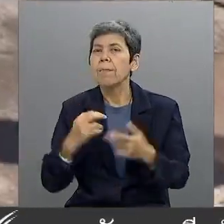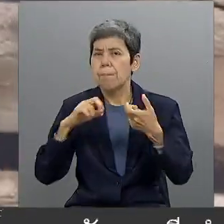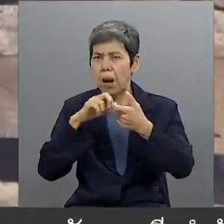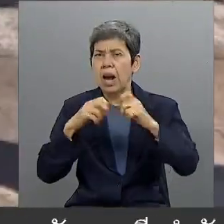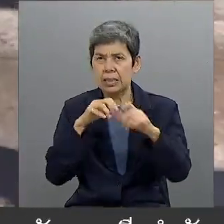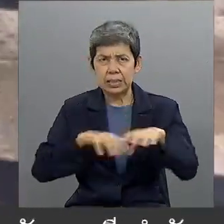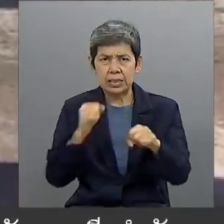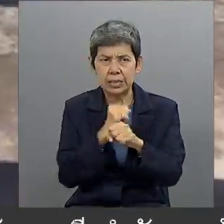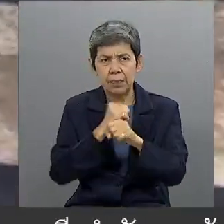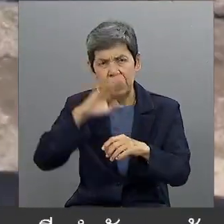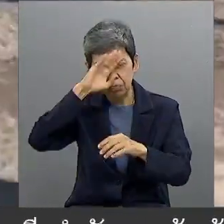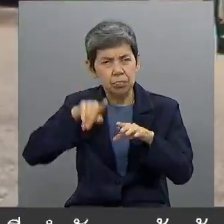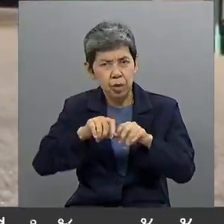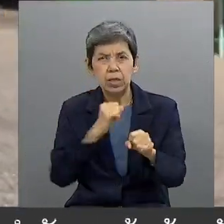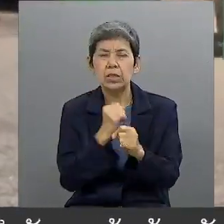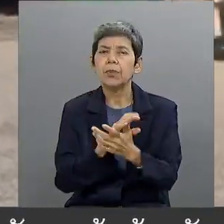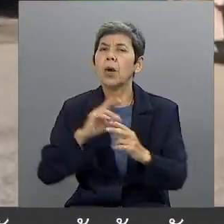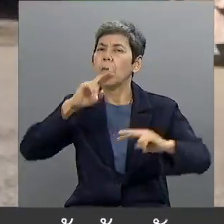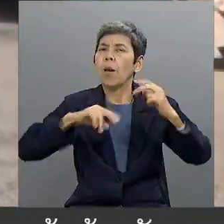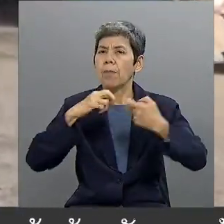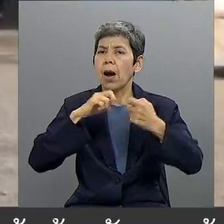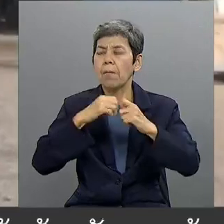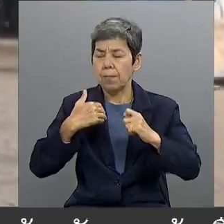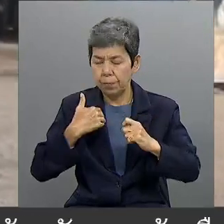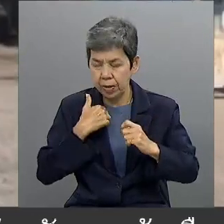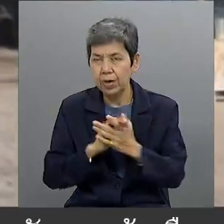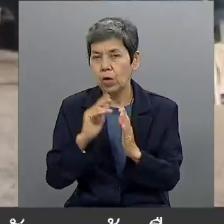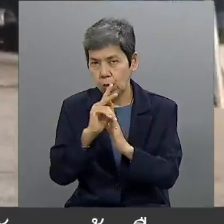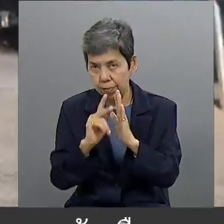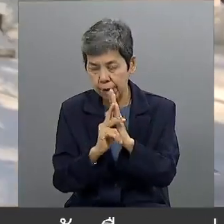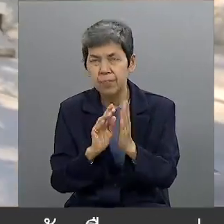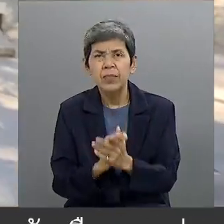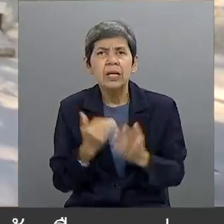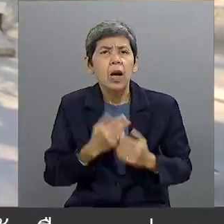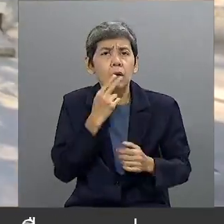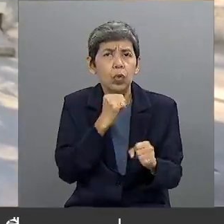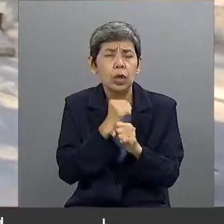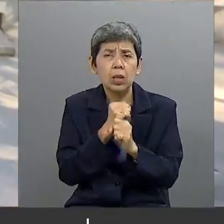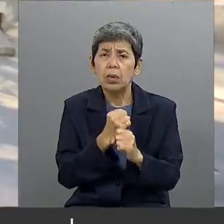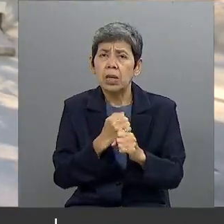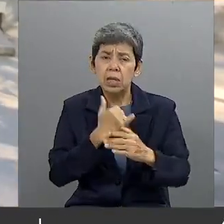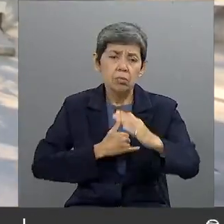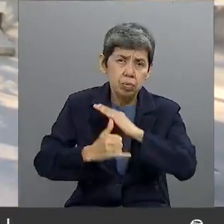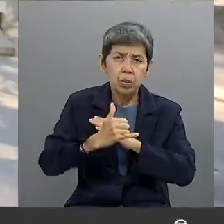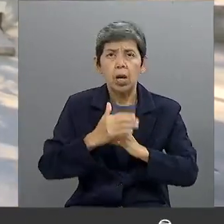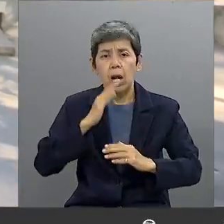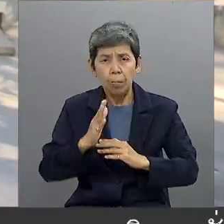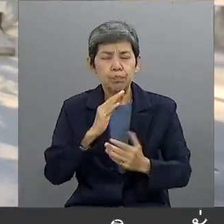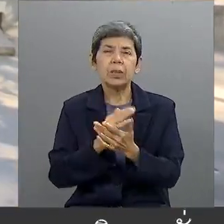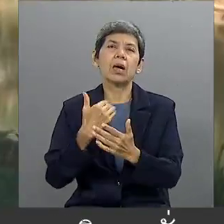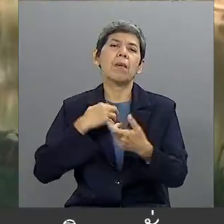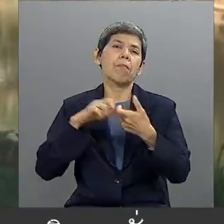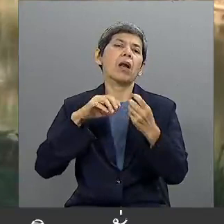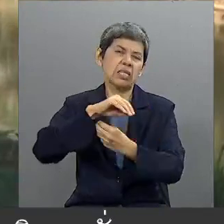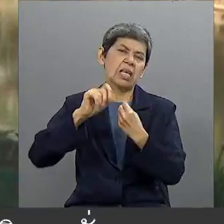โรคระบาดด้วยมาตรการทางปกครองและมาจากการทางกฎหมายโดยที่ว่าการปิดเมืองปิดเศรษฐกิจจะทำให้เกิดผลกระทบมาก